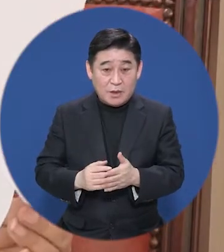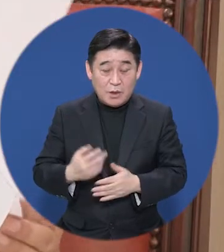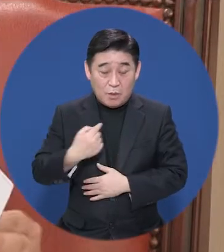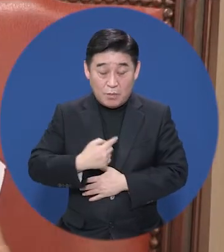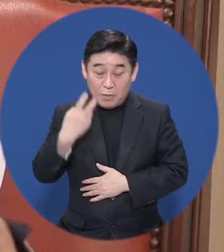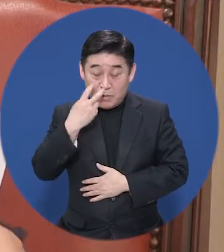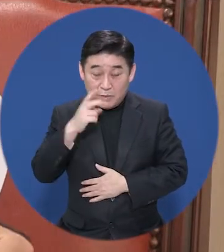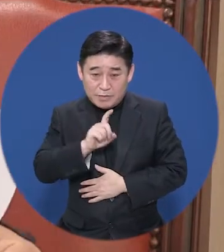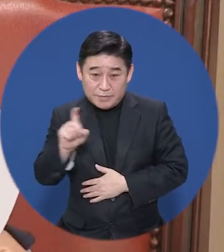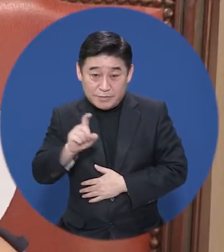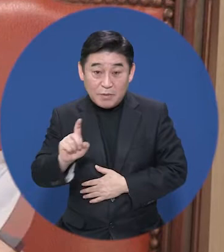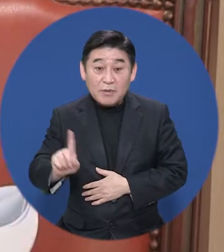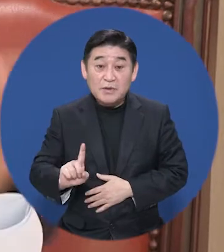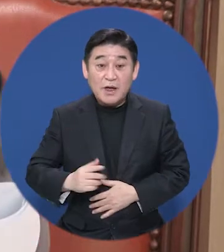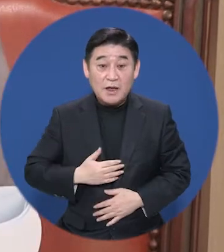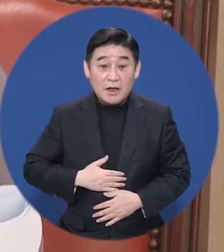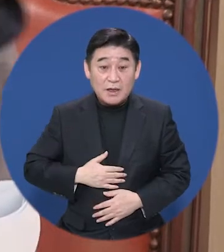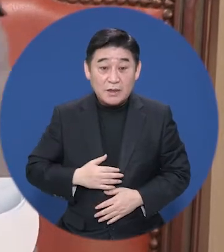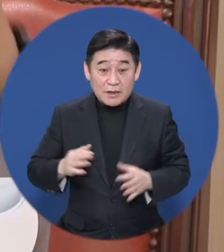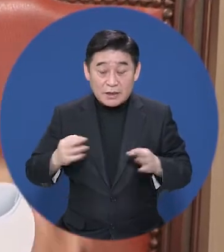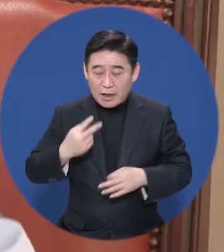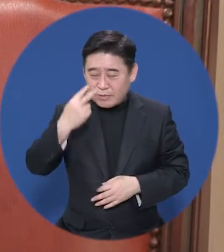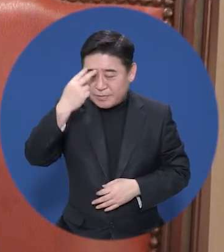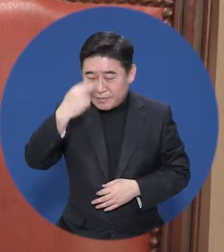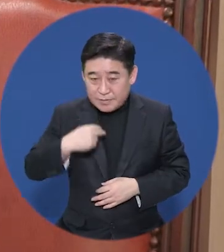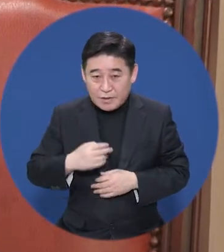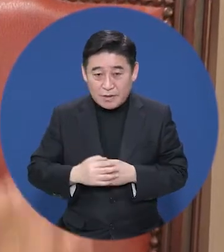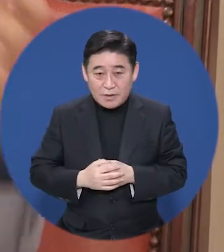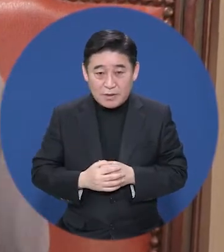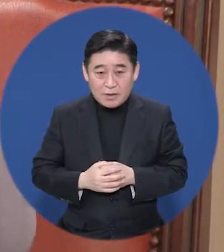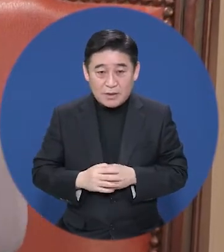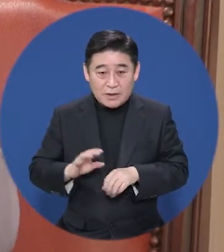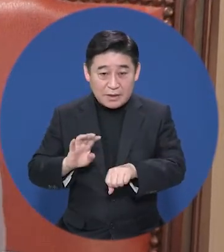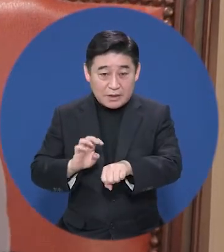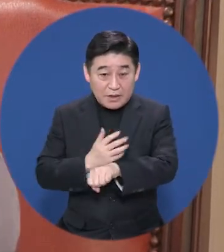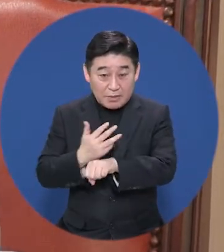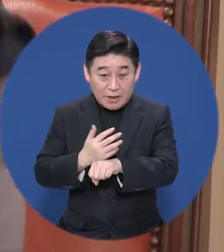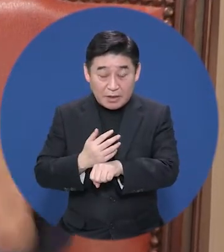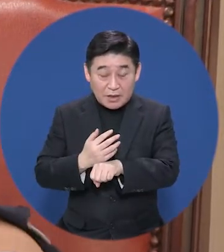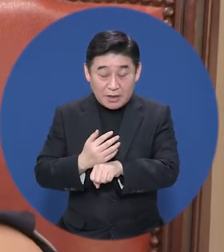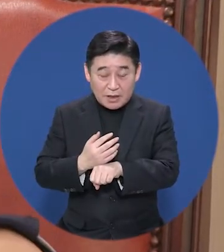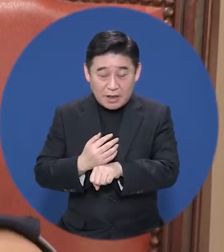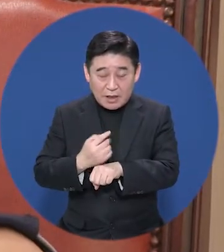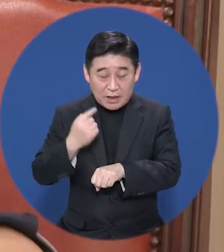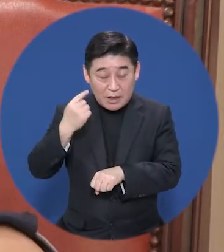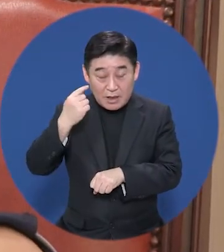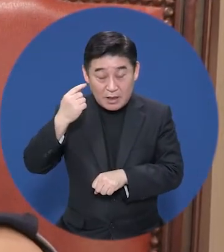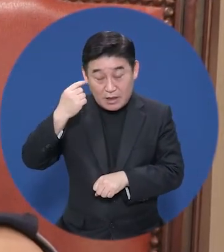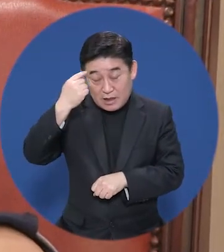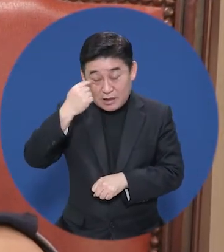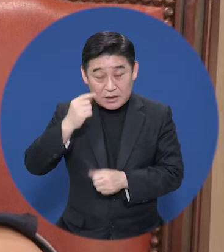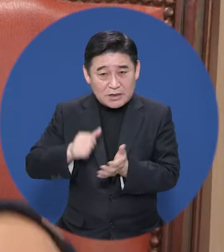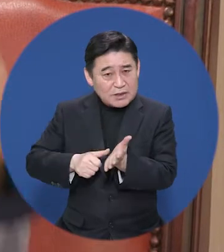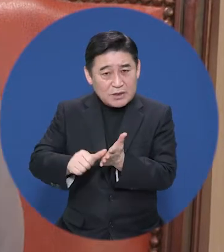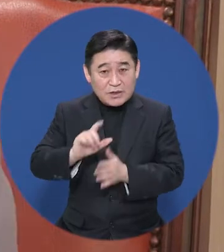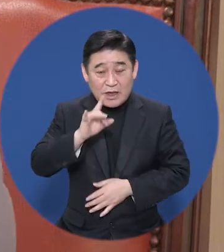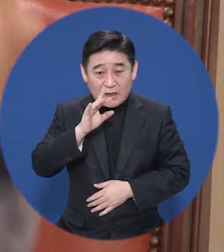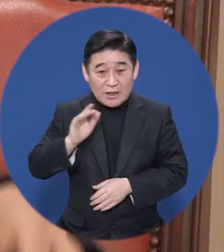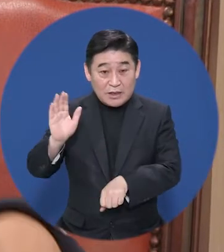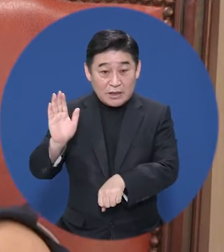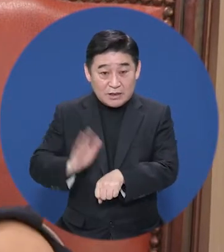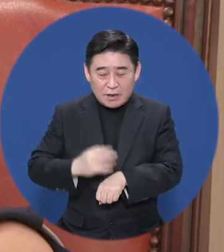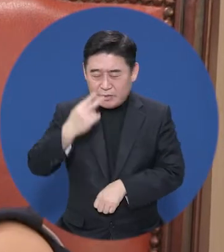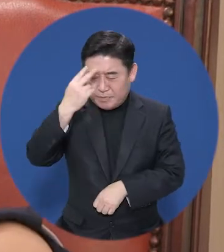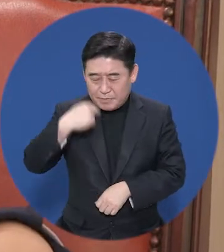스프레이가 뿌리면 어떻게 되는지 아세요? 예. 일시적으로 눈이 예. 멀고요. 48시간 동안 이게 자국이 안 지워져요. 예.